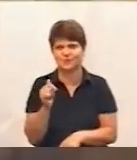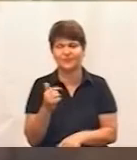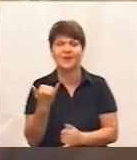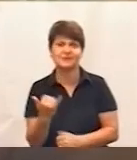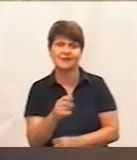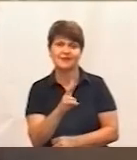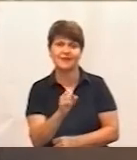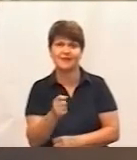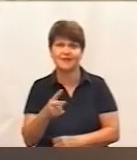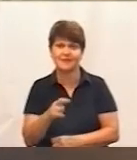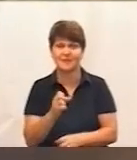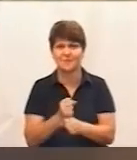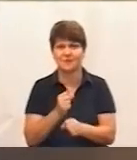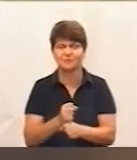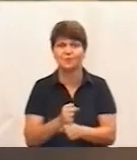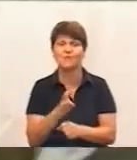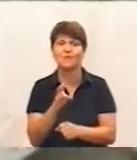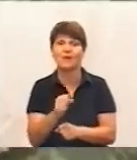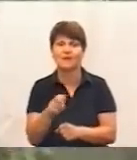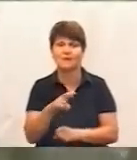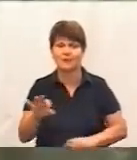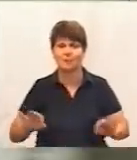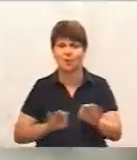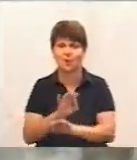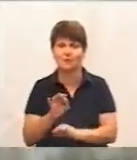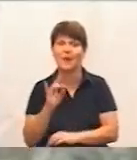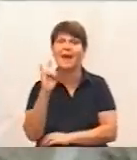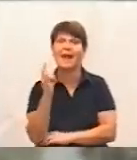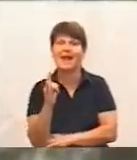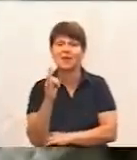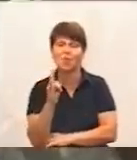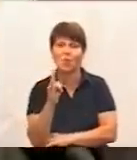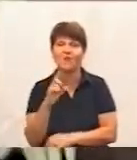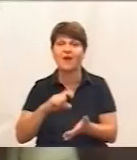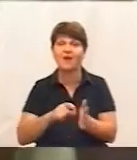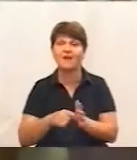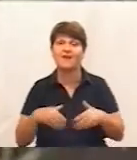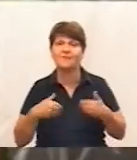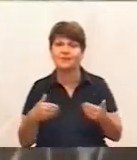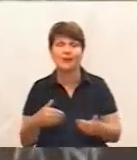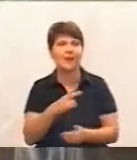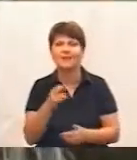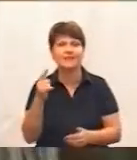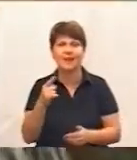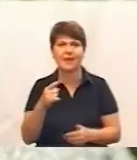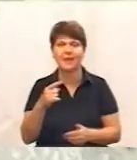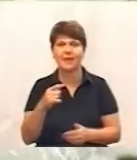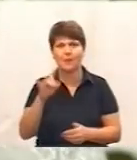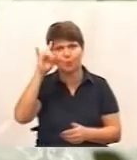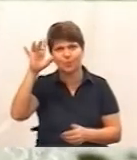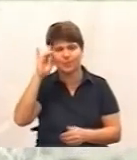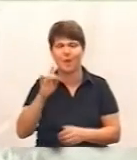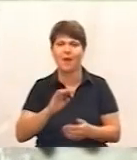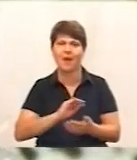Катя Калашнікова працює над проєктом «Лялькова вітальня». Він не комерційний і має на меті популяризувати авторські ляльки. Для